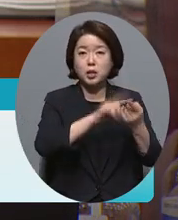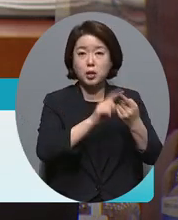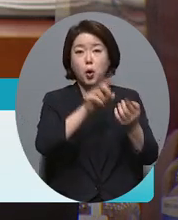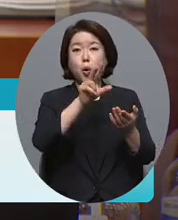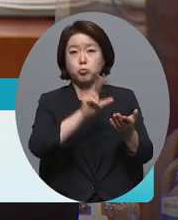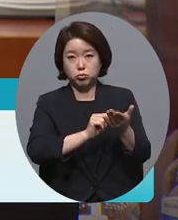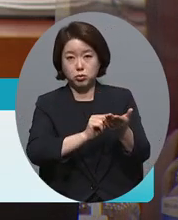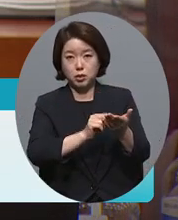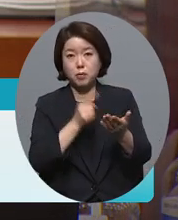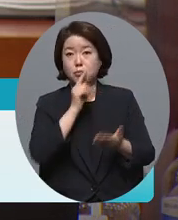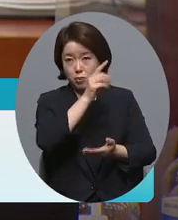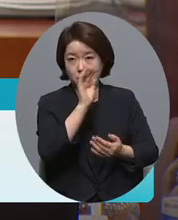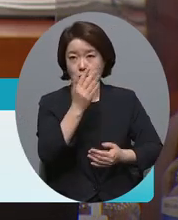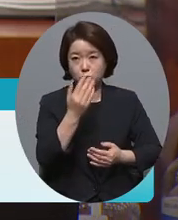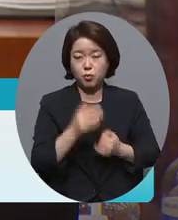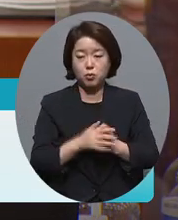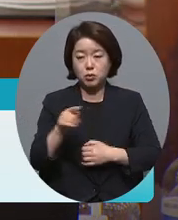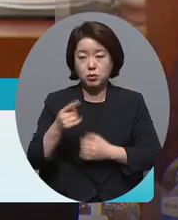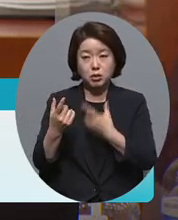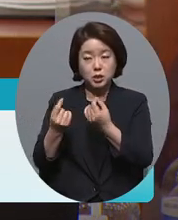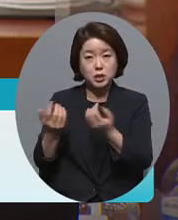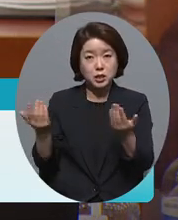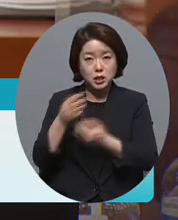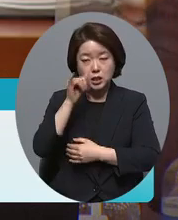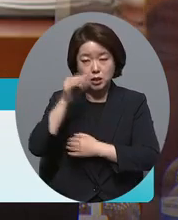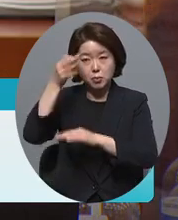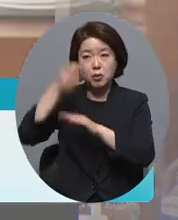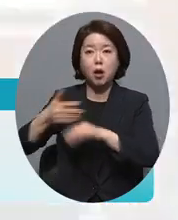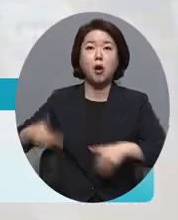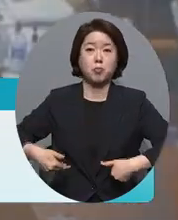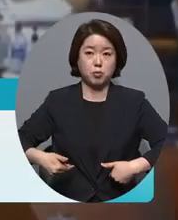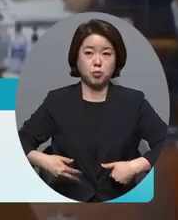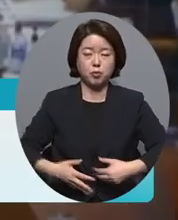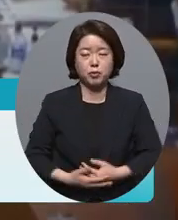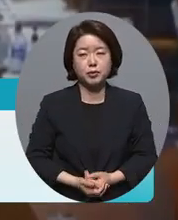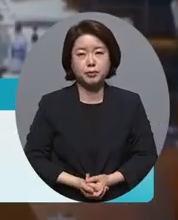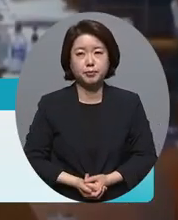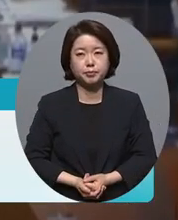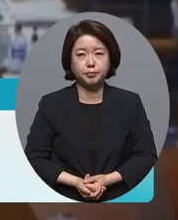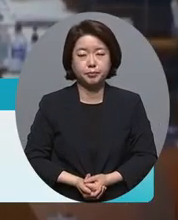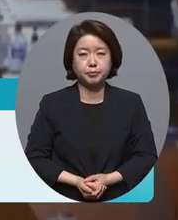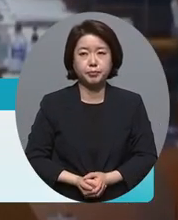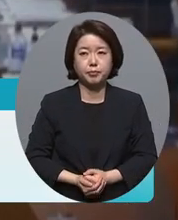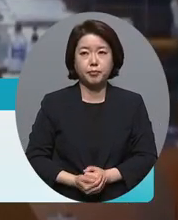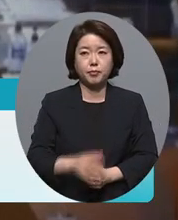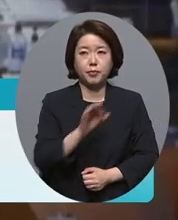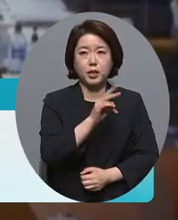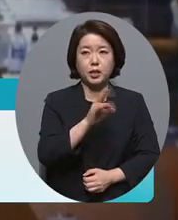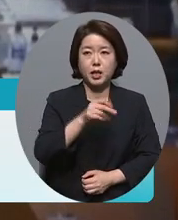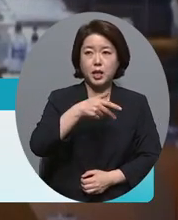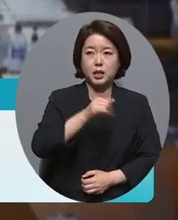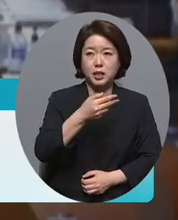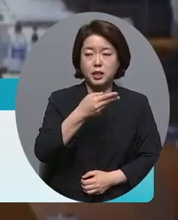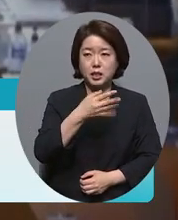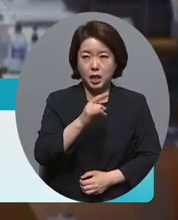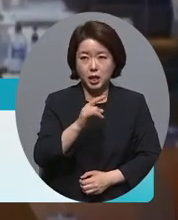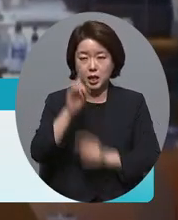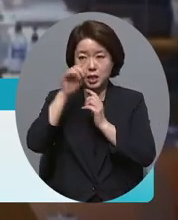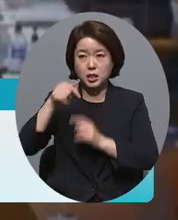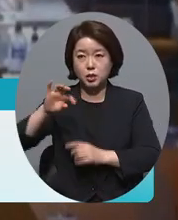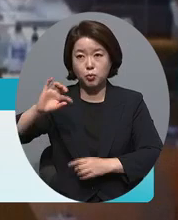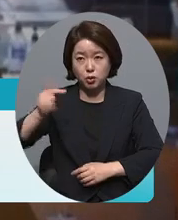되고 그런 일이 있다면 사과를 하셔야 될 일이 아닌가 생각을 합니다이 어느 양기대 의원이 연루되어